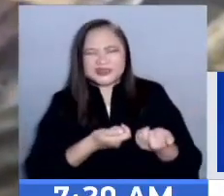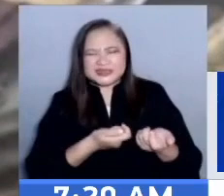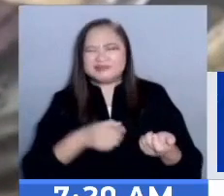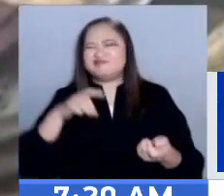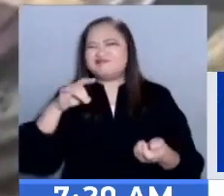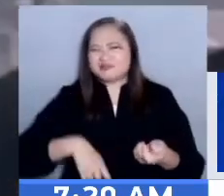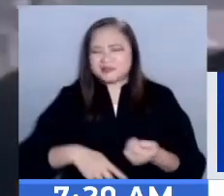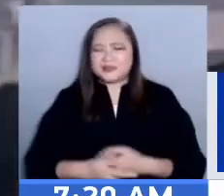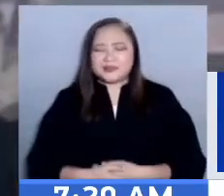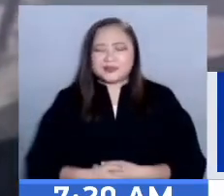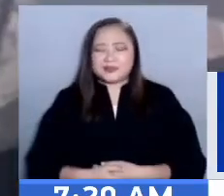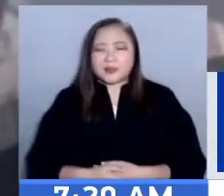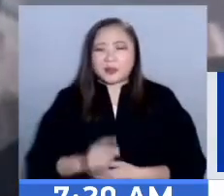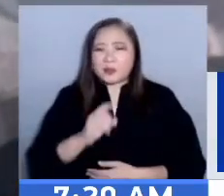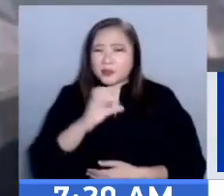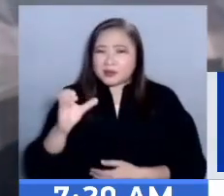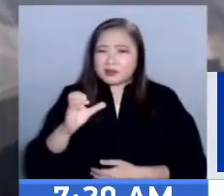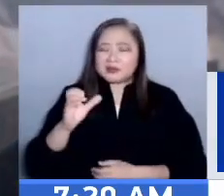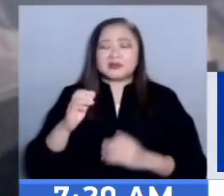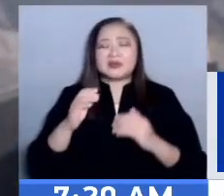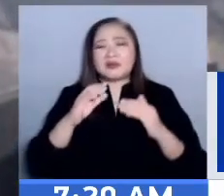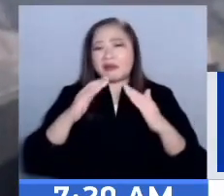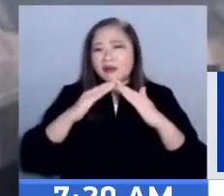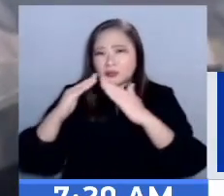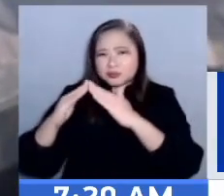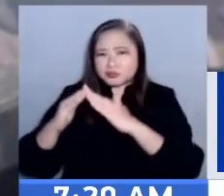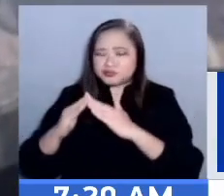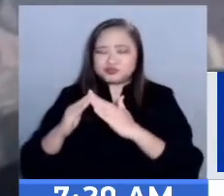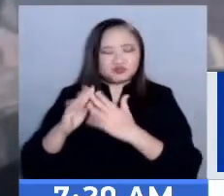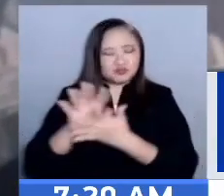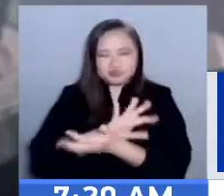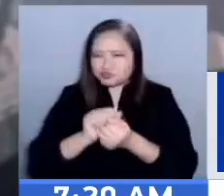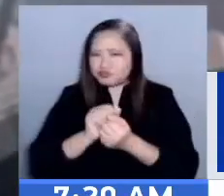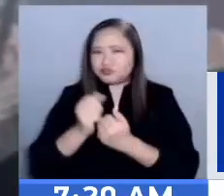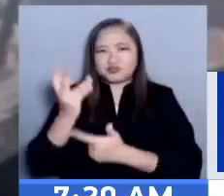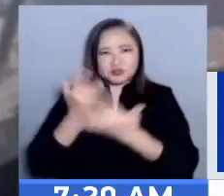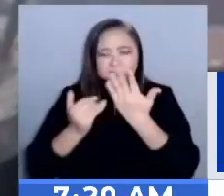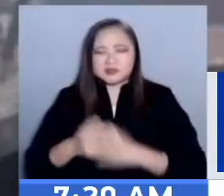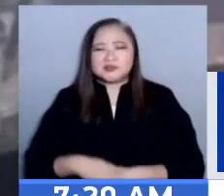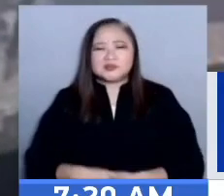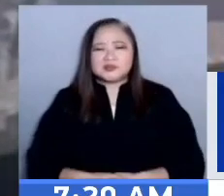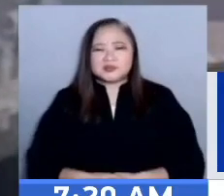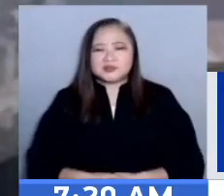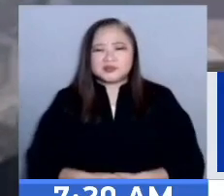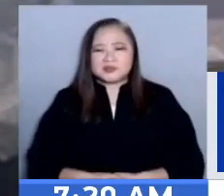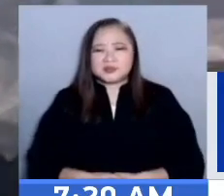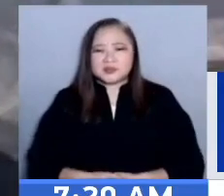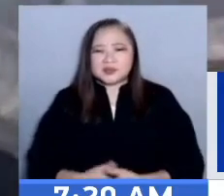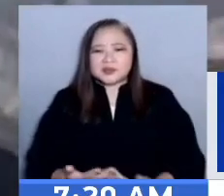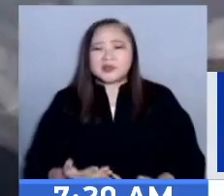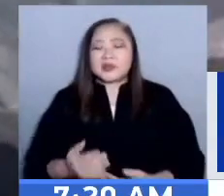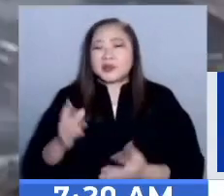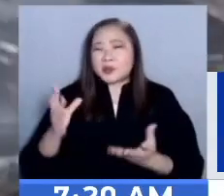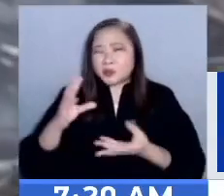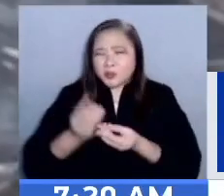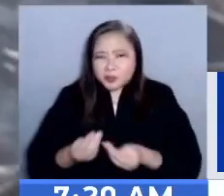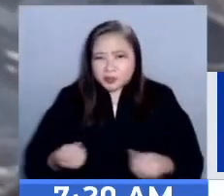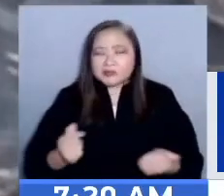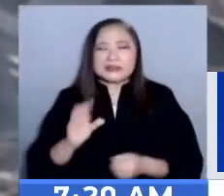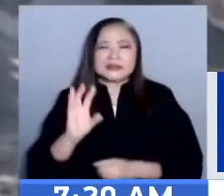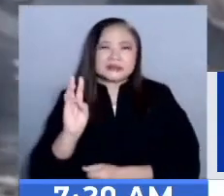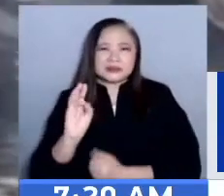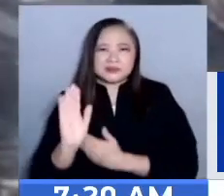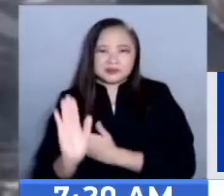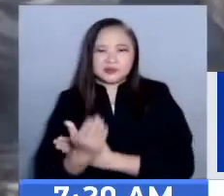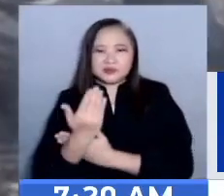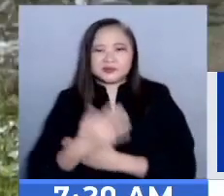100 bahay ang nasunog, apektado ang nasa 100 pamilya. Napula ang sunog bandang alas 6 ng umaga. Samantala, Igan, ito po yung